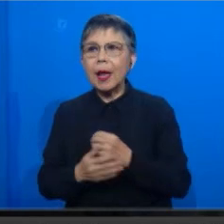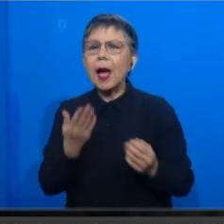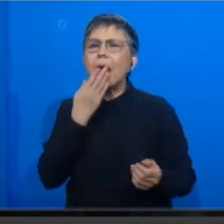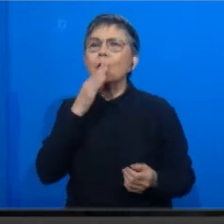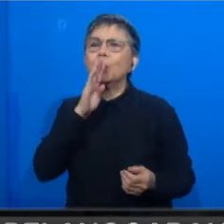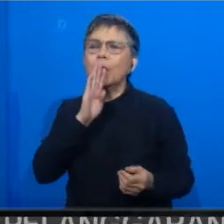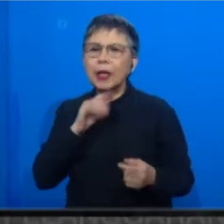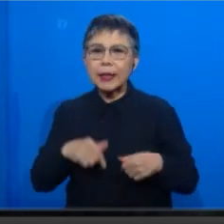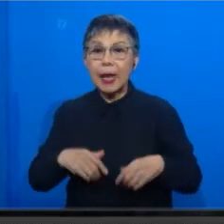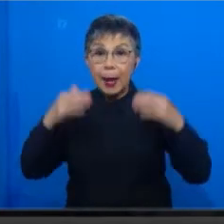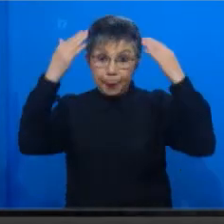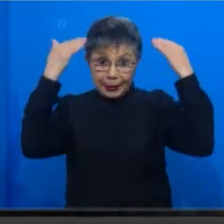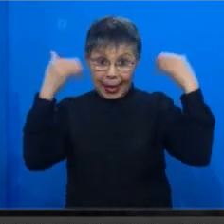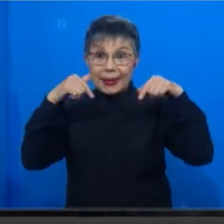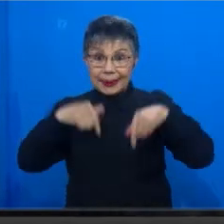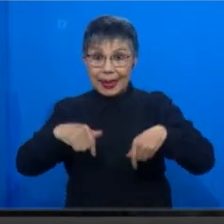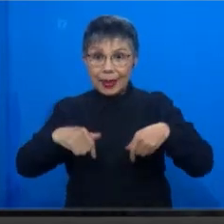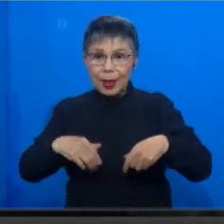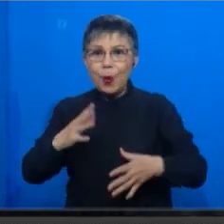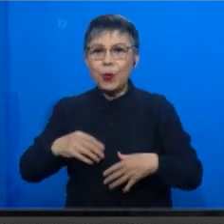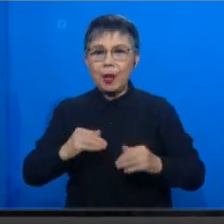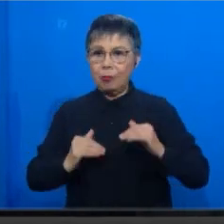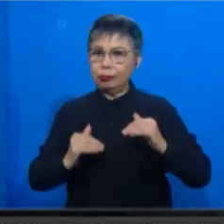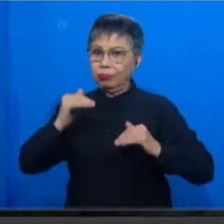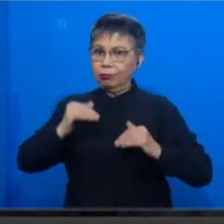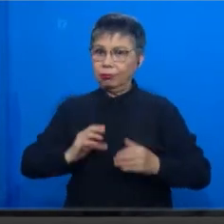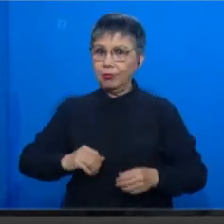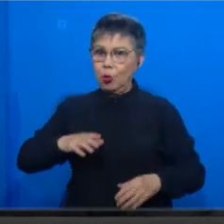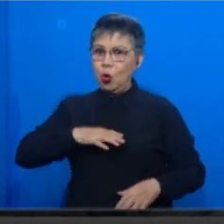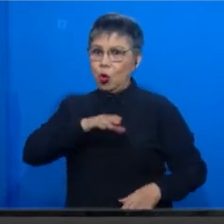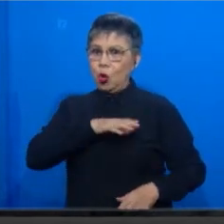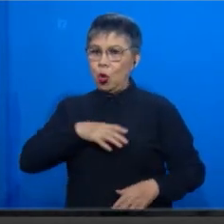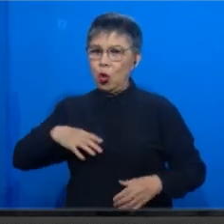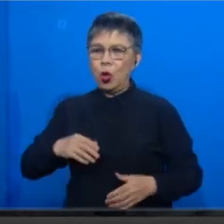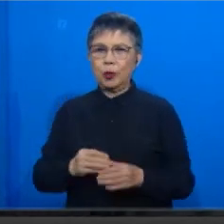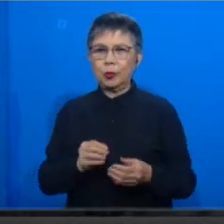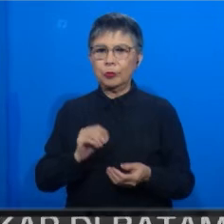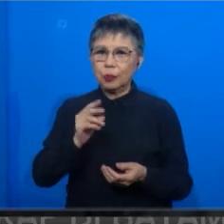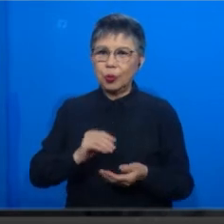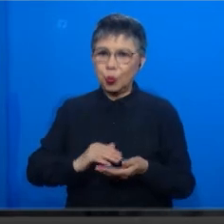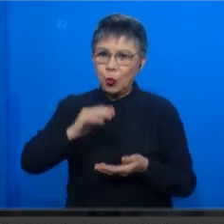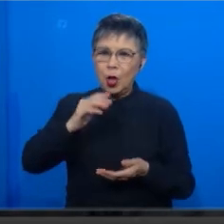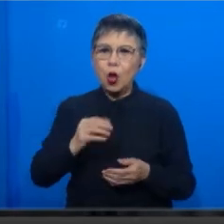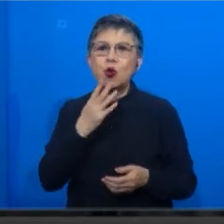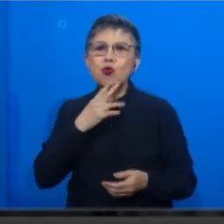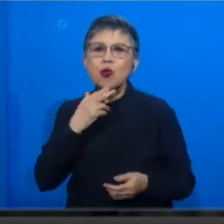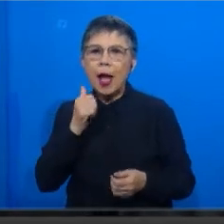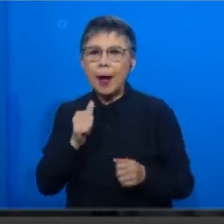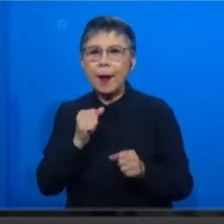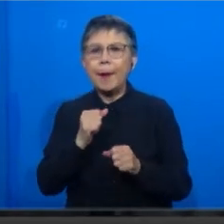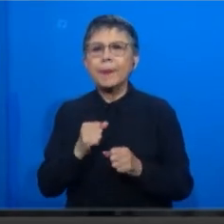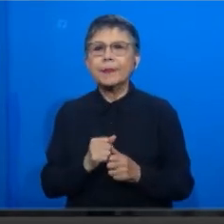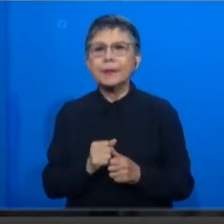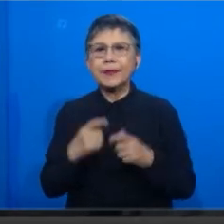Alhamdulillah sekarang petani mengalami peningkatan harga gula dan kami